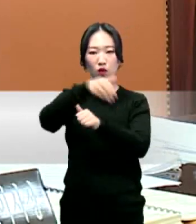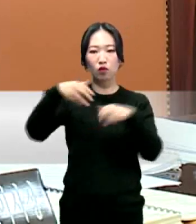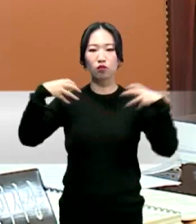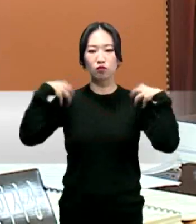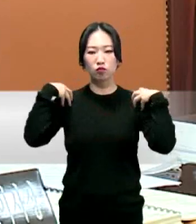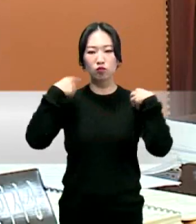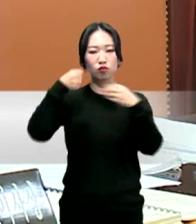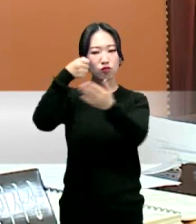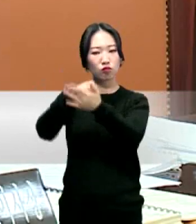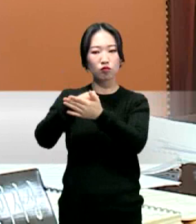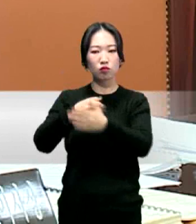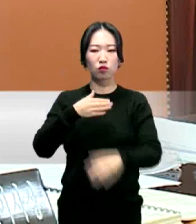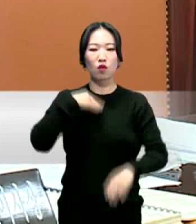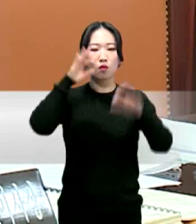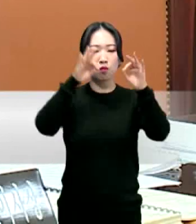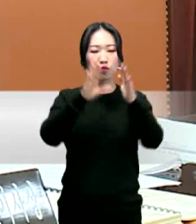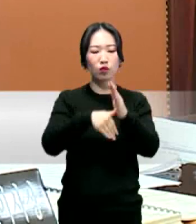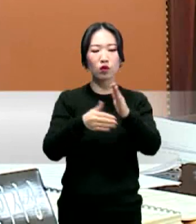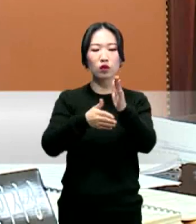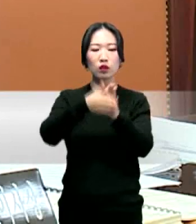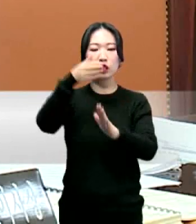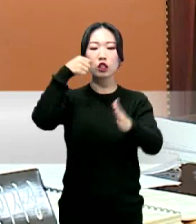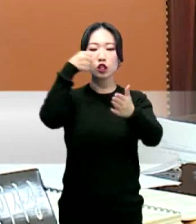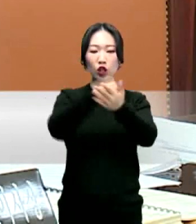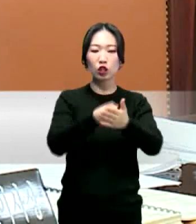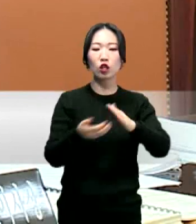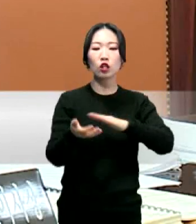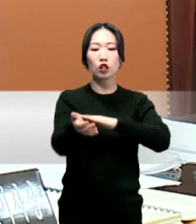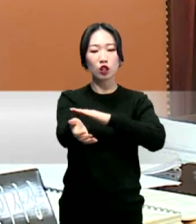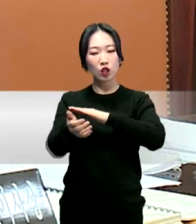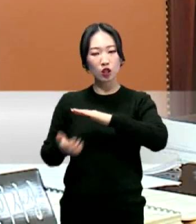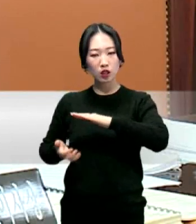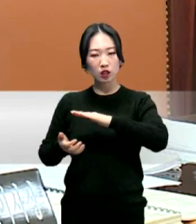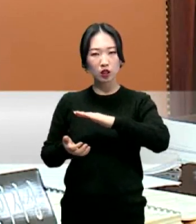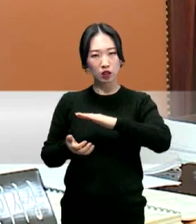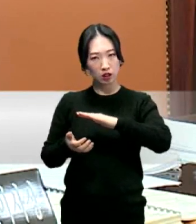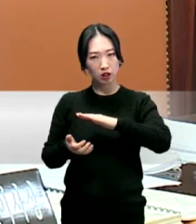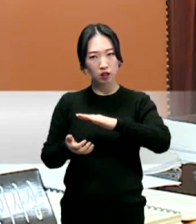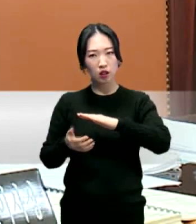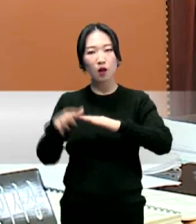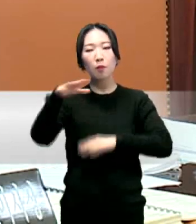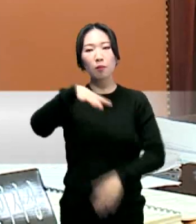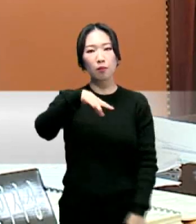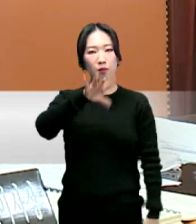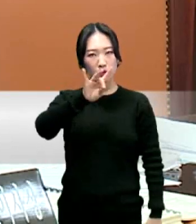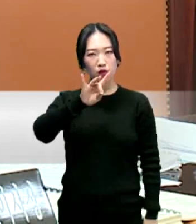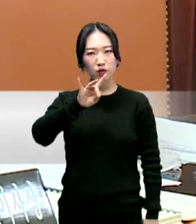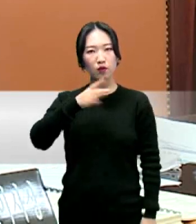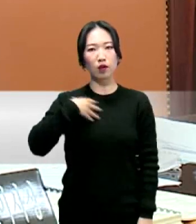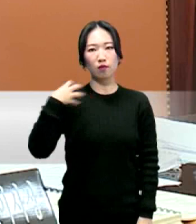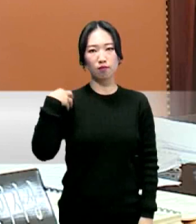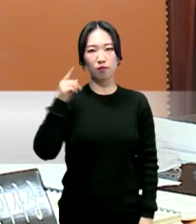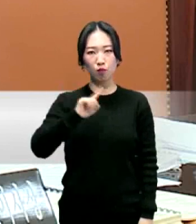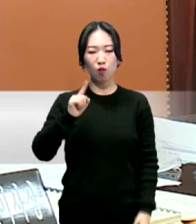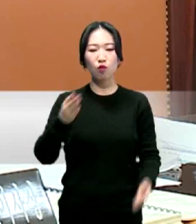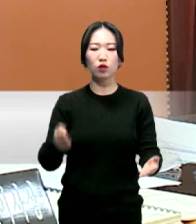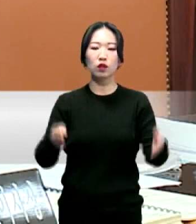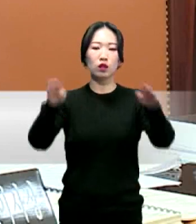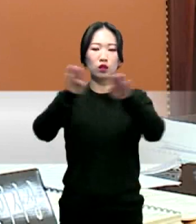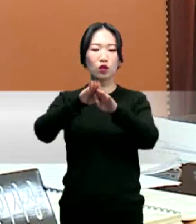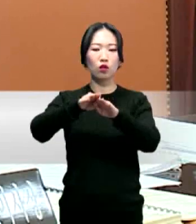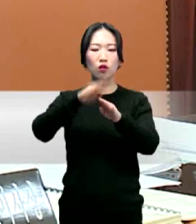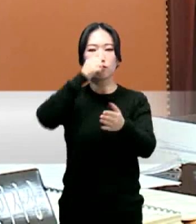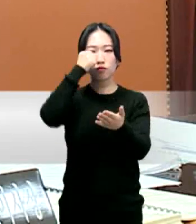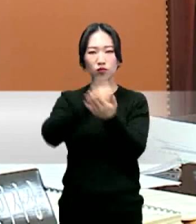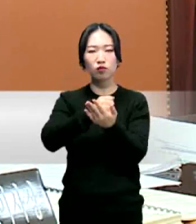저희가 보기에는 현안 사항에도 좀 이렇게 보고를 좀 드렸습니다만, 시의 결정이 되기 전까지는 이